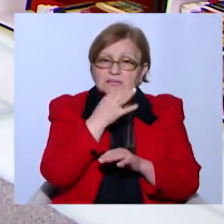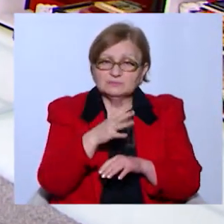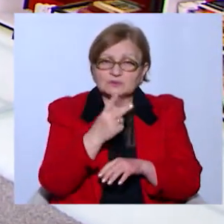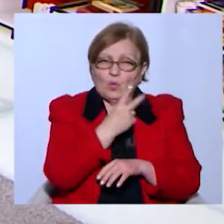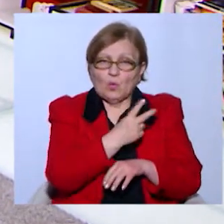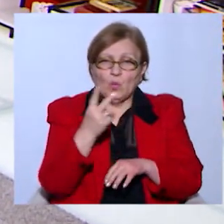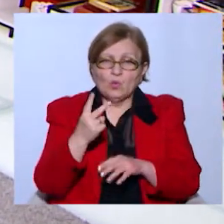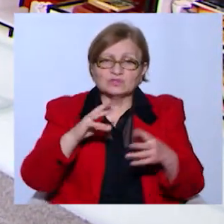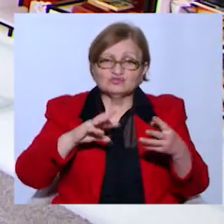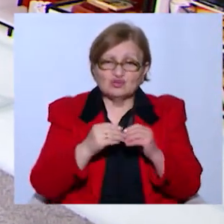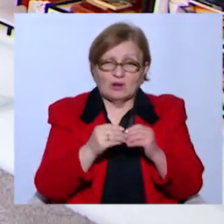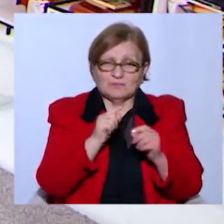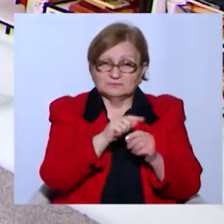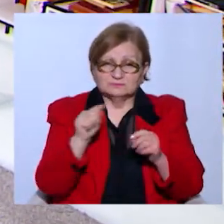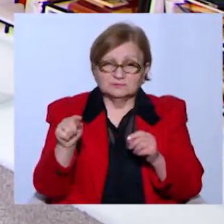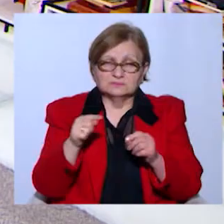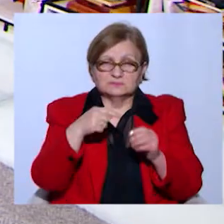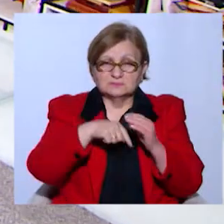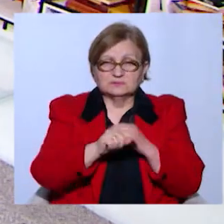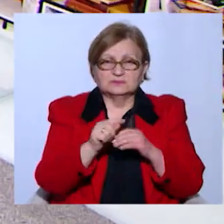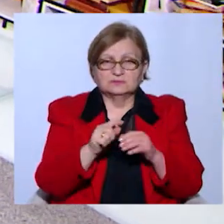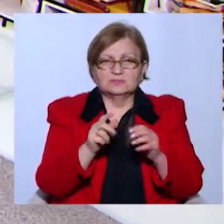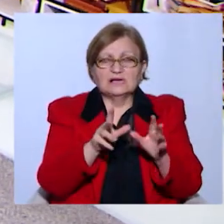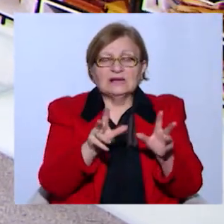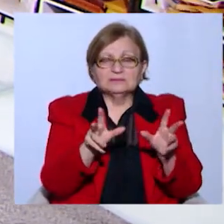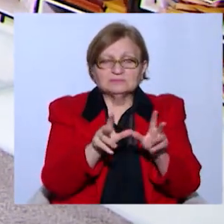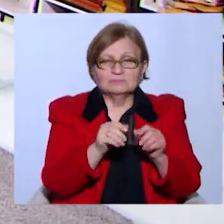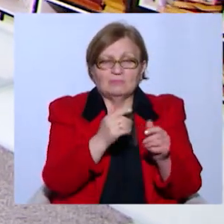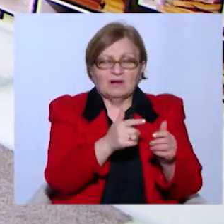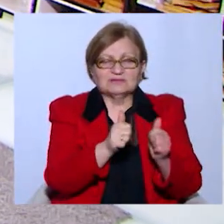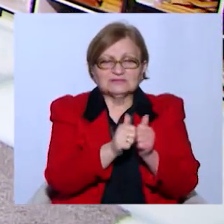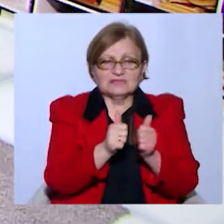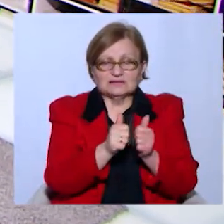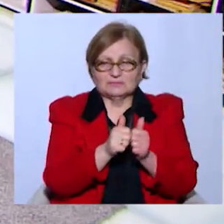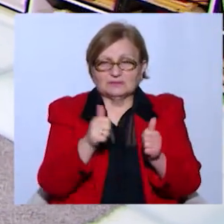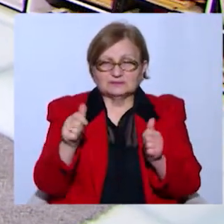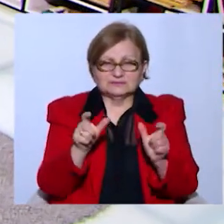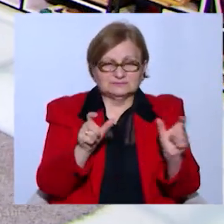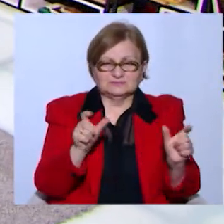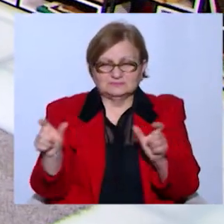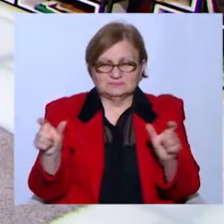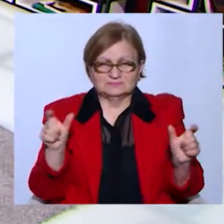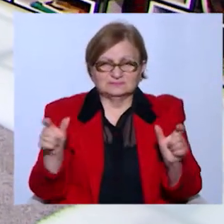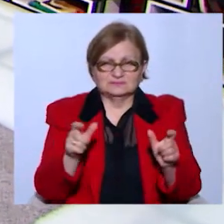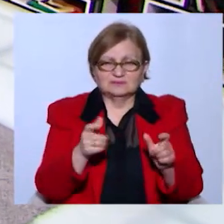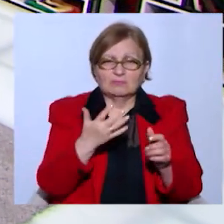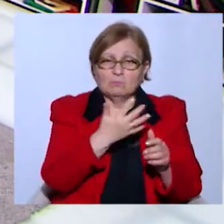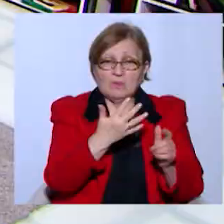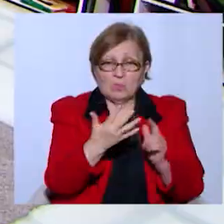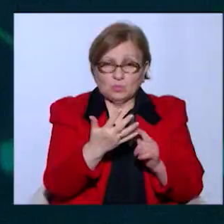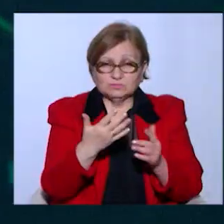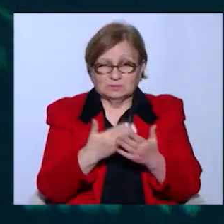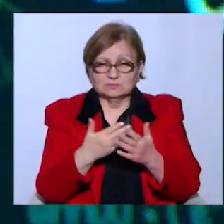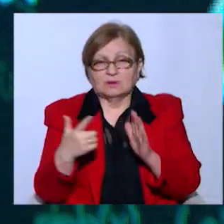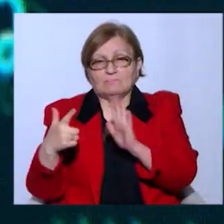ორი წევრის ჯამი მათგან თანაბრად დაშორებული წევრების ჯამის ტოლი არის. მაგალითად, მე-5 და